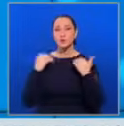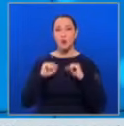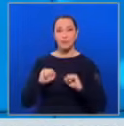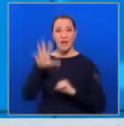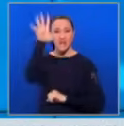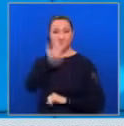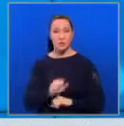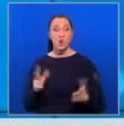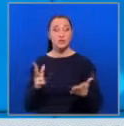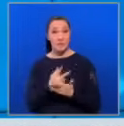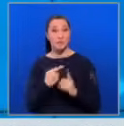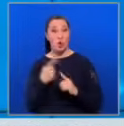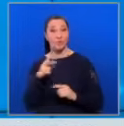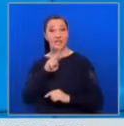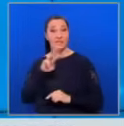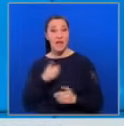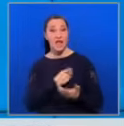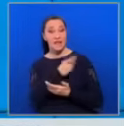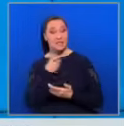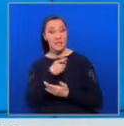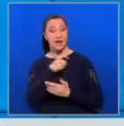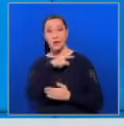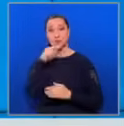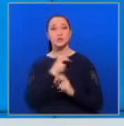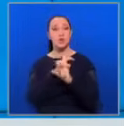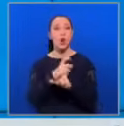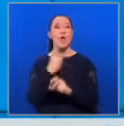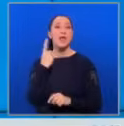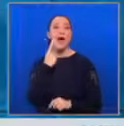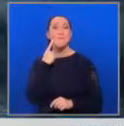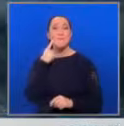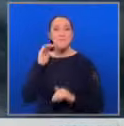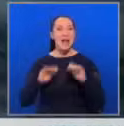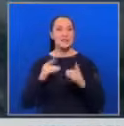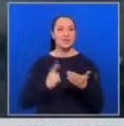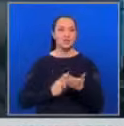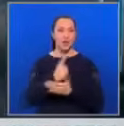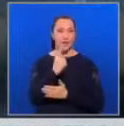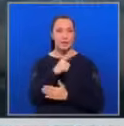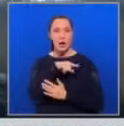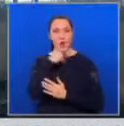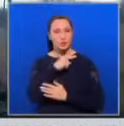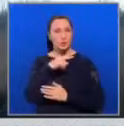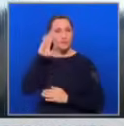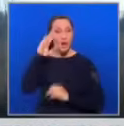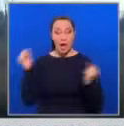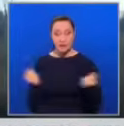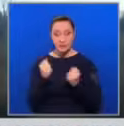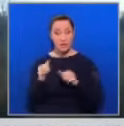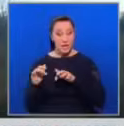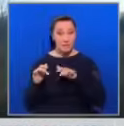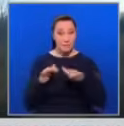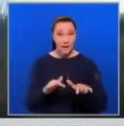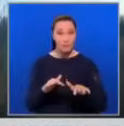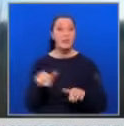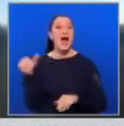свалила 18 от 23 изстреляни руски дронове и една балистична ракета руските сили активизират настъплението си